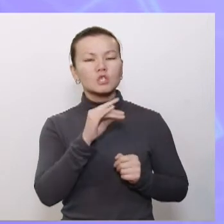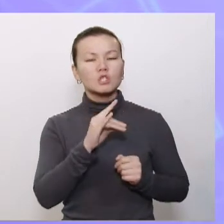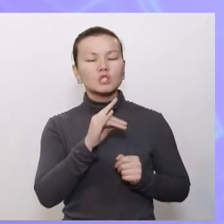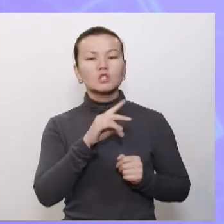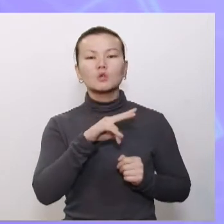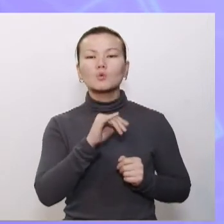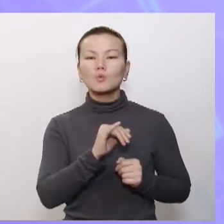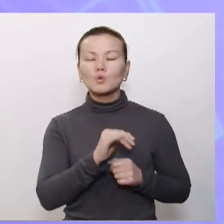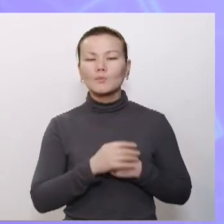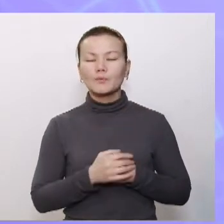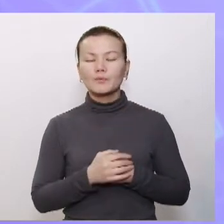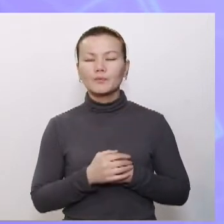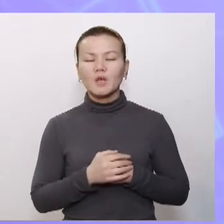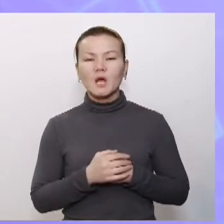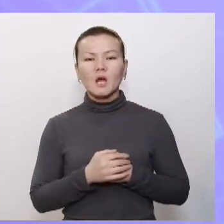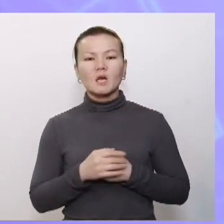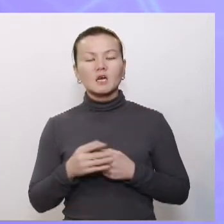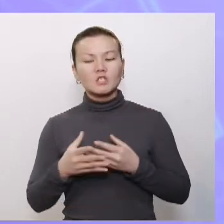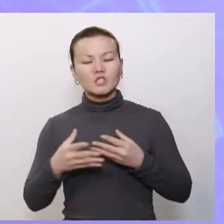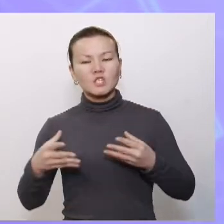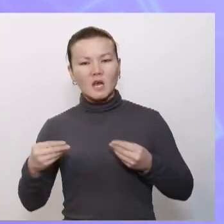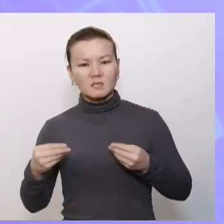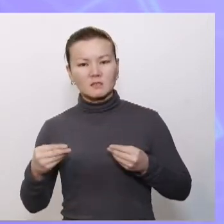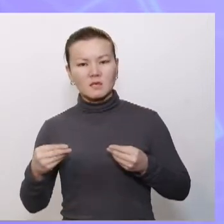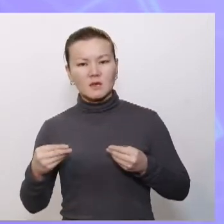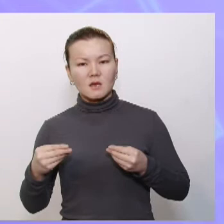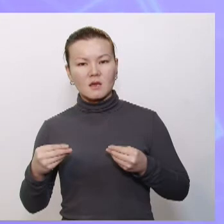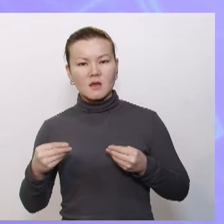Жаз мезгилине тиешеси жок кайсы сөз?